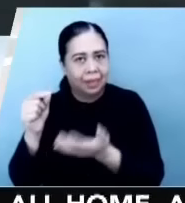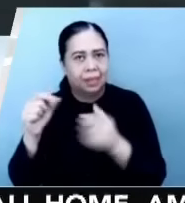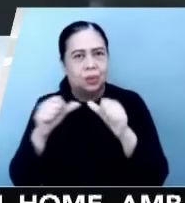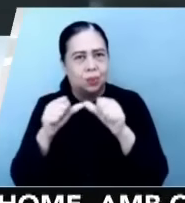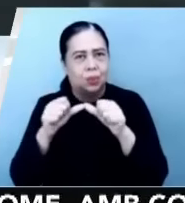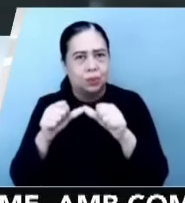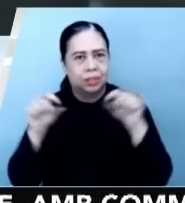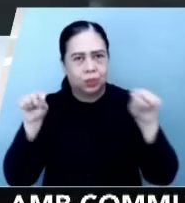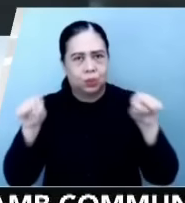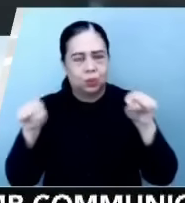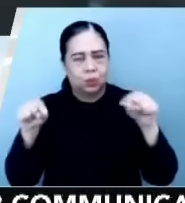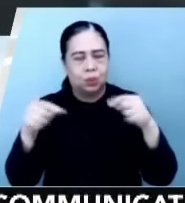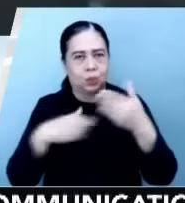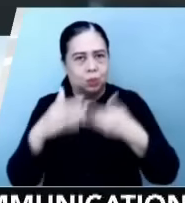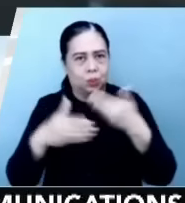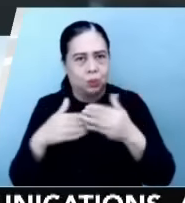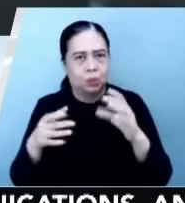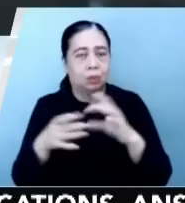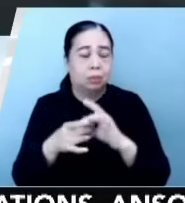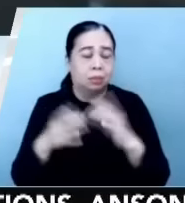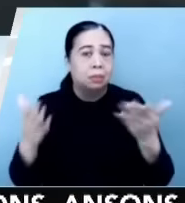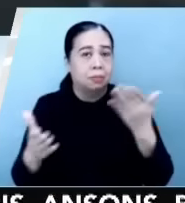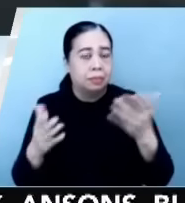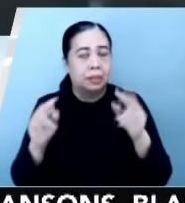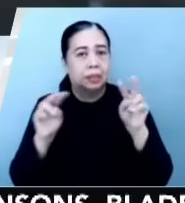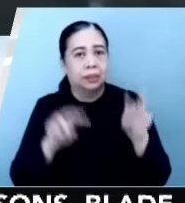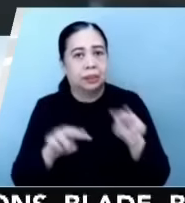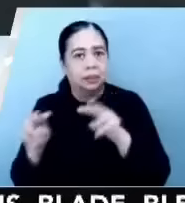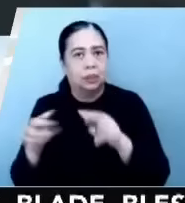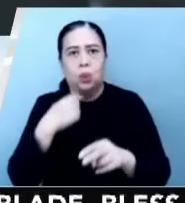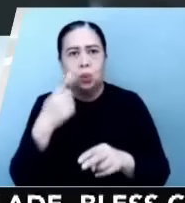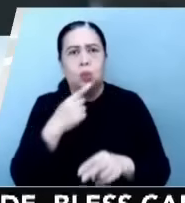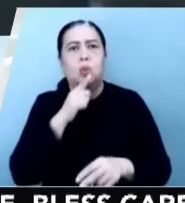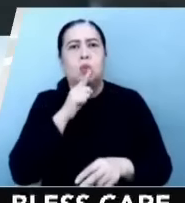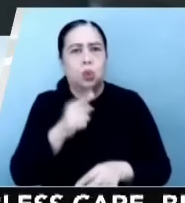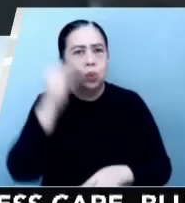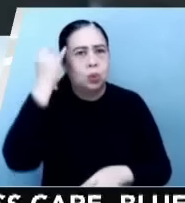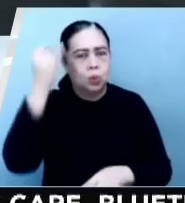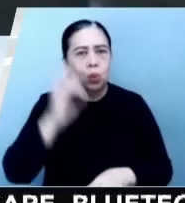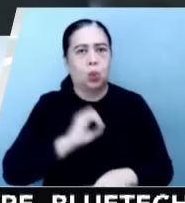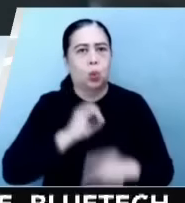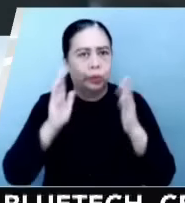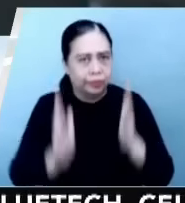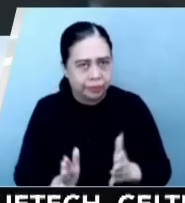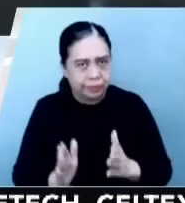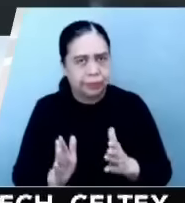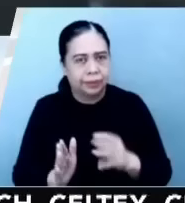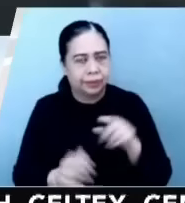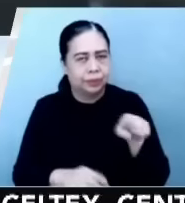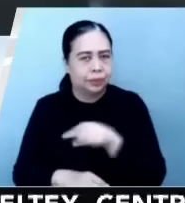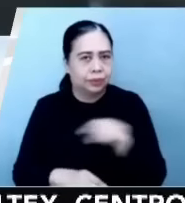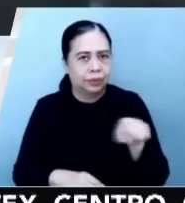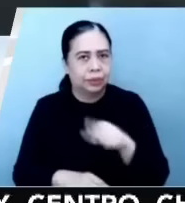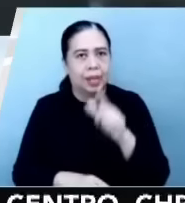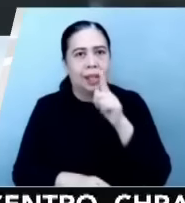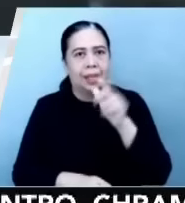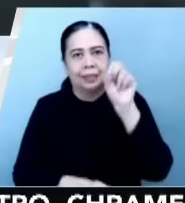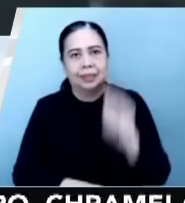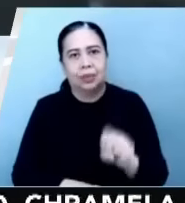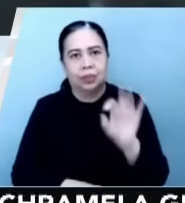mga susunod na mga araw ko siguro makikita natin kung sino nga ba ang tunay na may-ari sa likod nitong Lucky South 99.